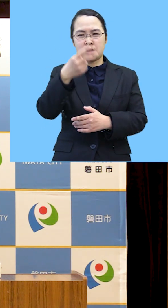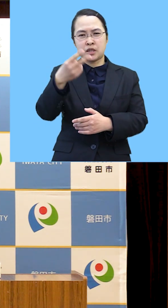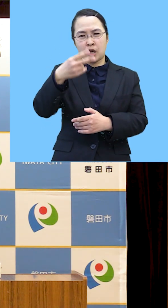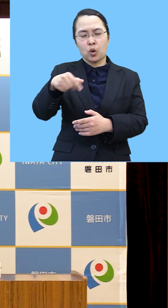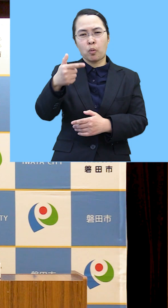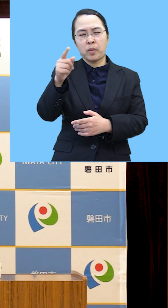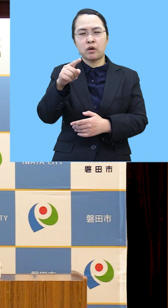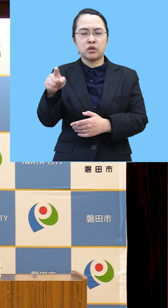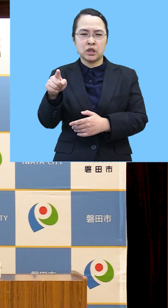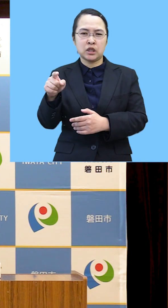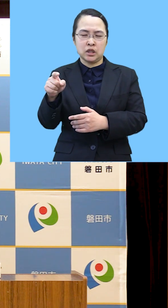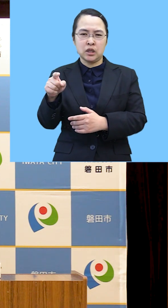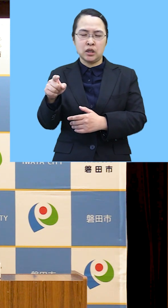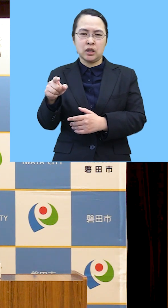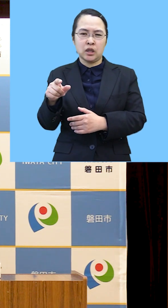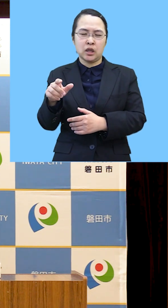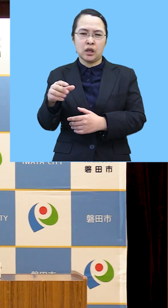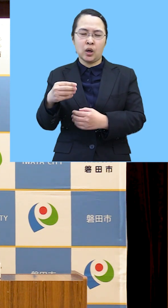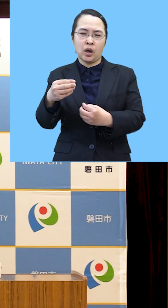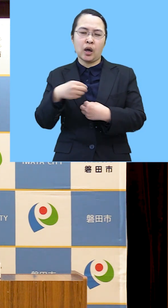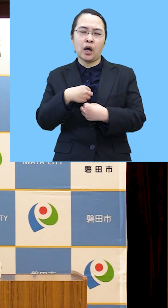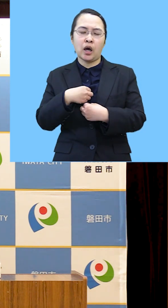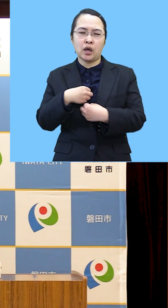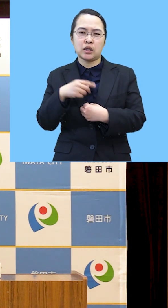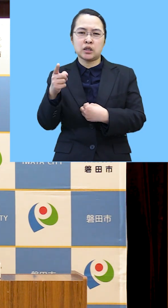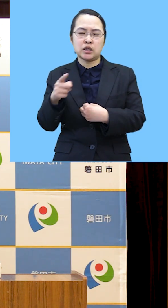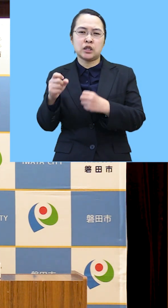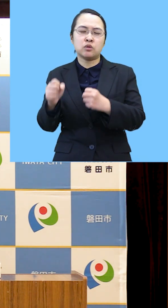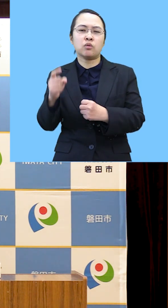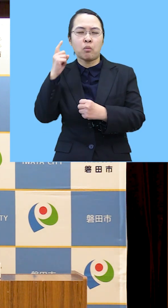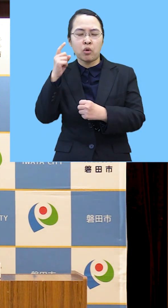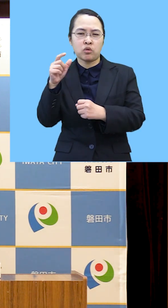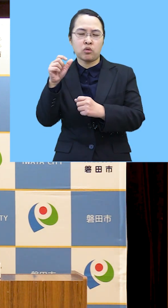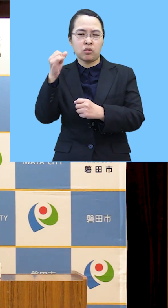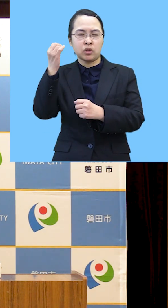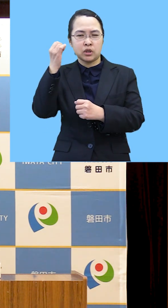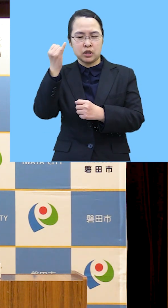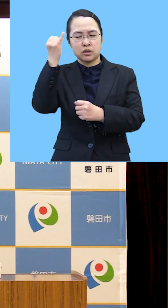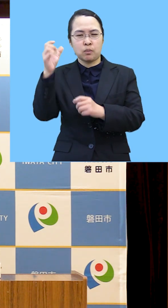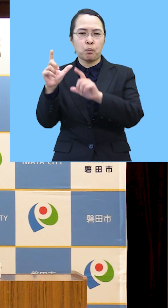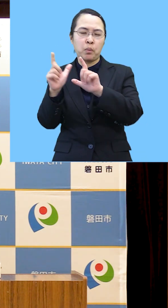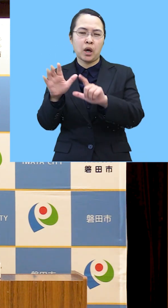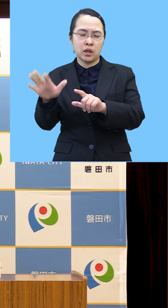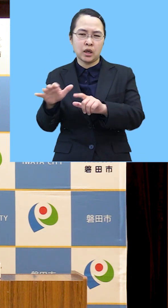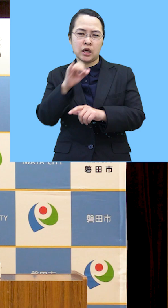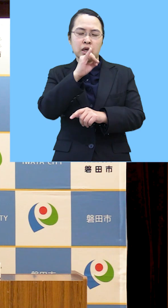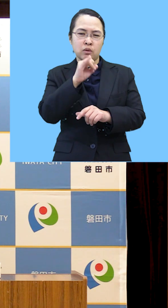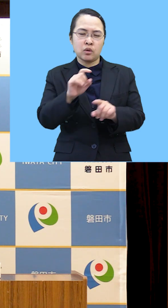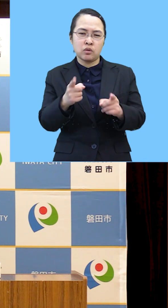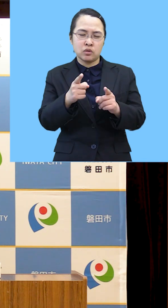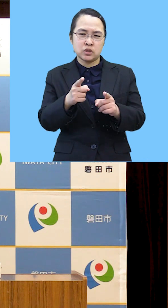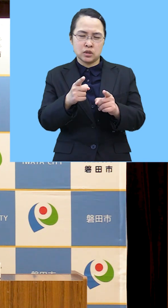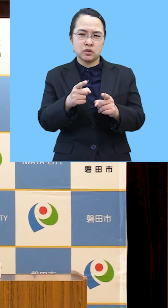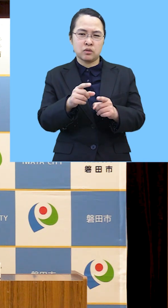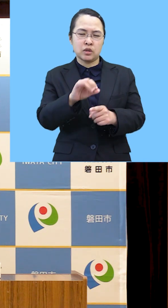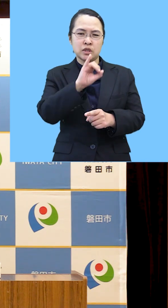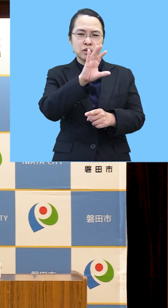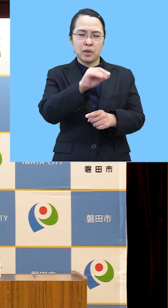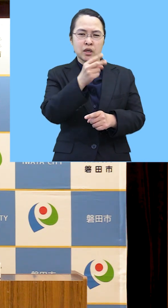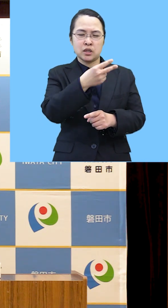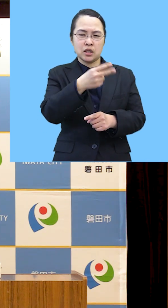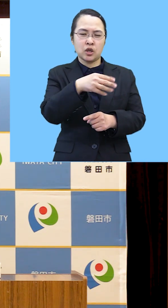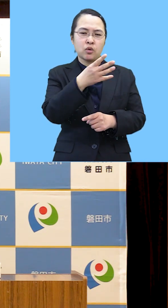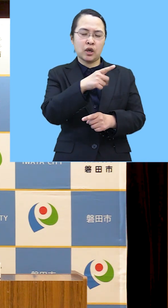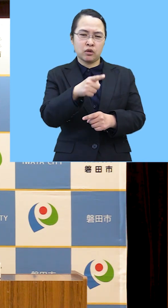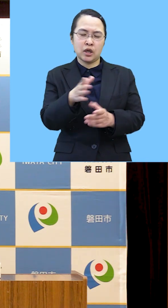2600人だろうという数字を実は出しておりまして、インフルと同時流行するとインフルが1万2400人ということ